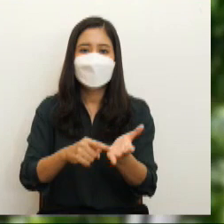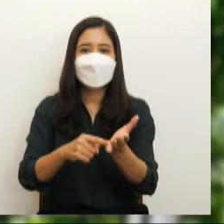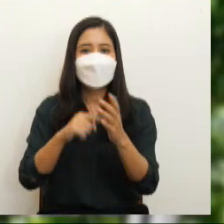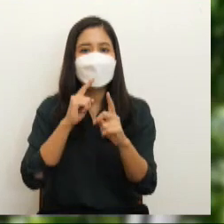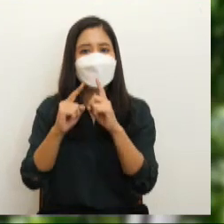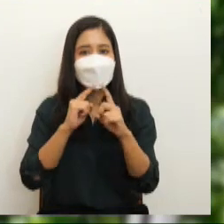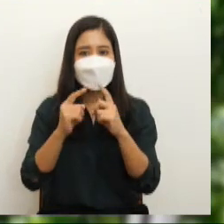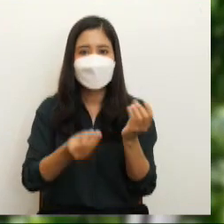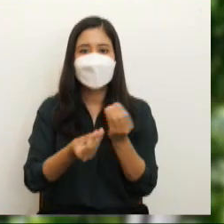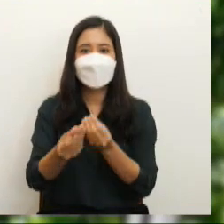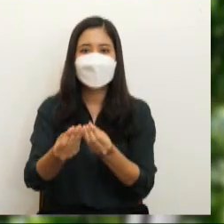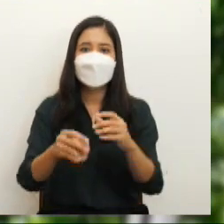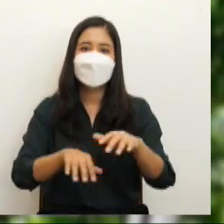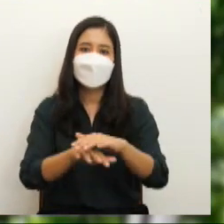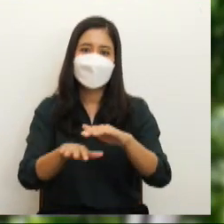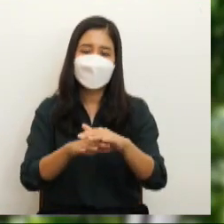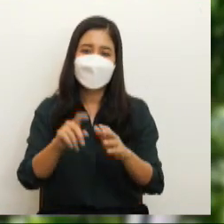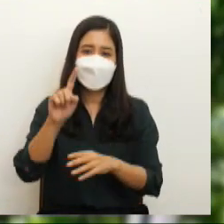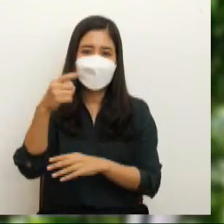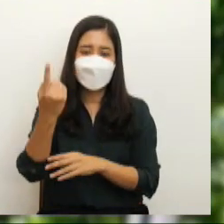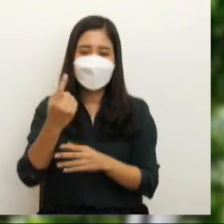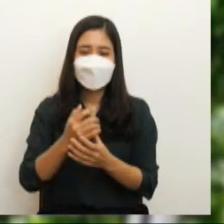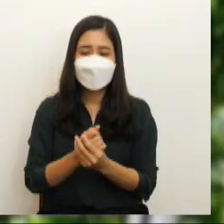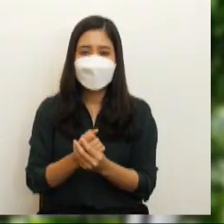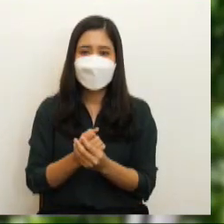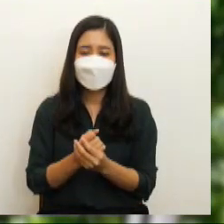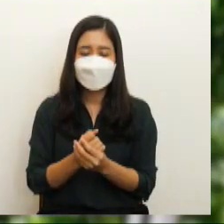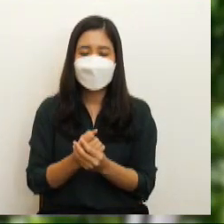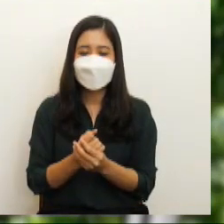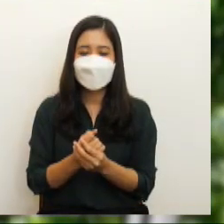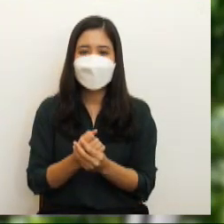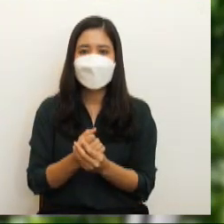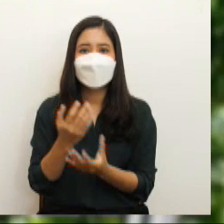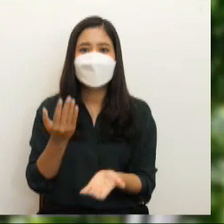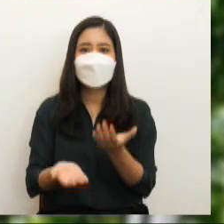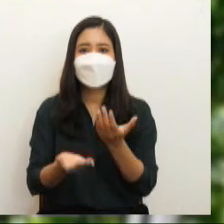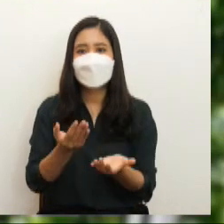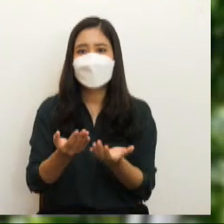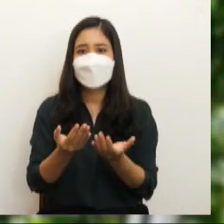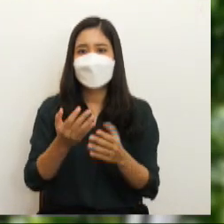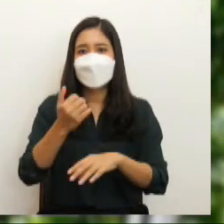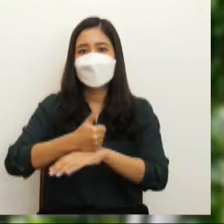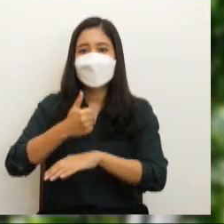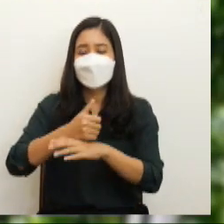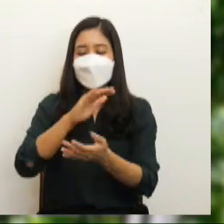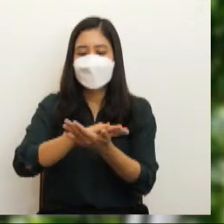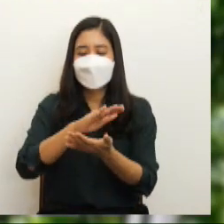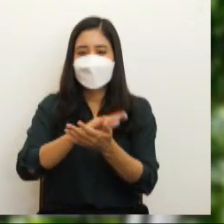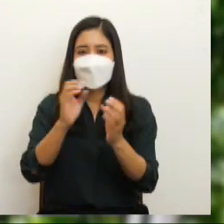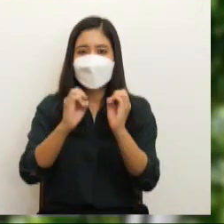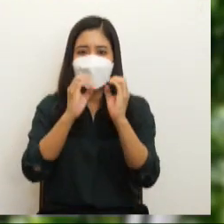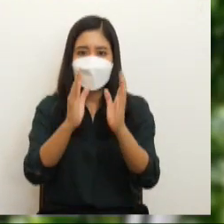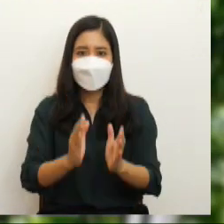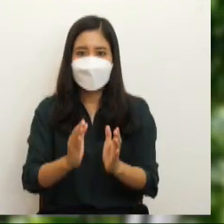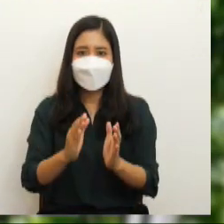อนเป็นเบื้องต้นและอย่างไรก็ตามนะครับเท่าที่ผ่านมาก็ขอชื่นชมท่านผู้อำนวยการพอโรงเรียนและคุณครู ได้มีรูป